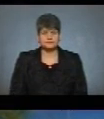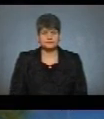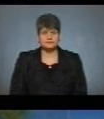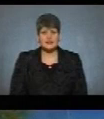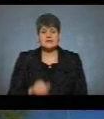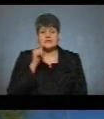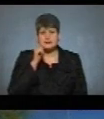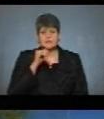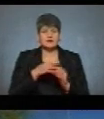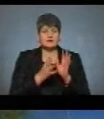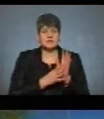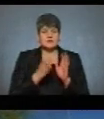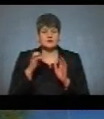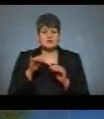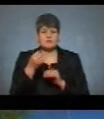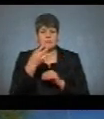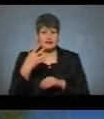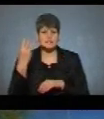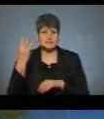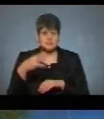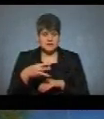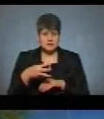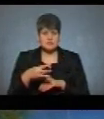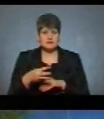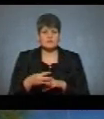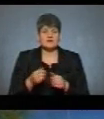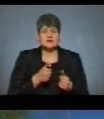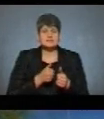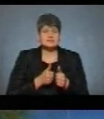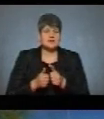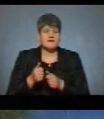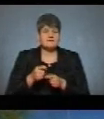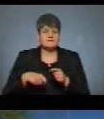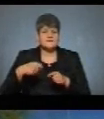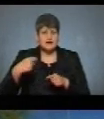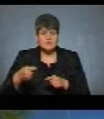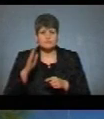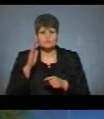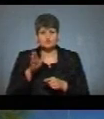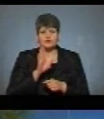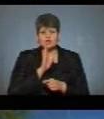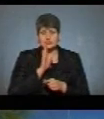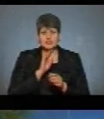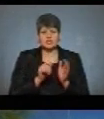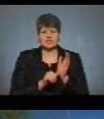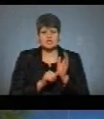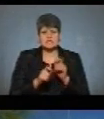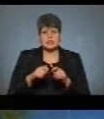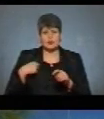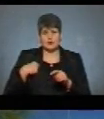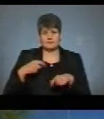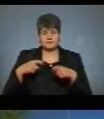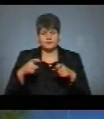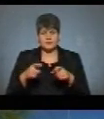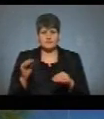І завтра, 19 січня, о 15:30 у Рупольдингу в естафеті змагатимуться жінки. Бігтимуть дистанцію 6 кілометрів. У складі